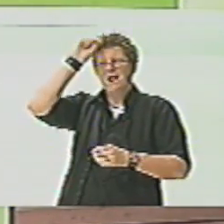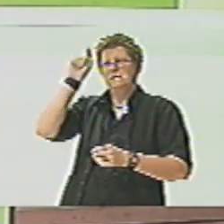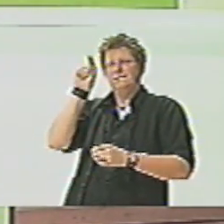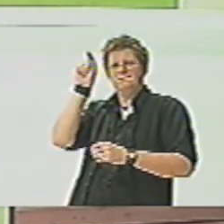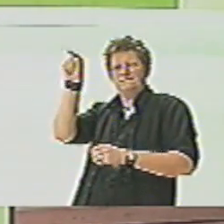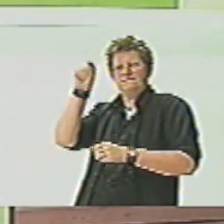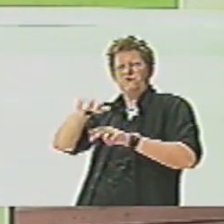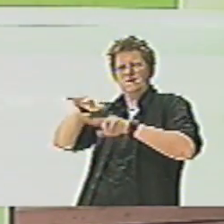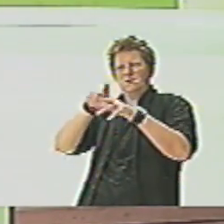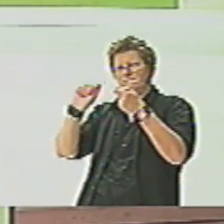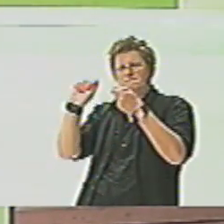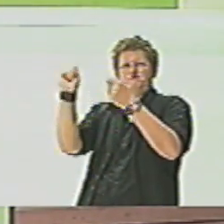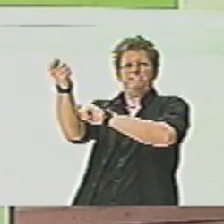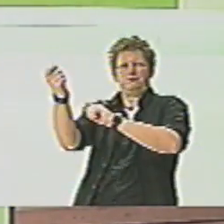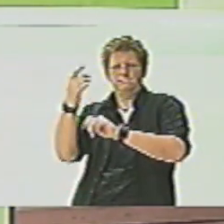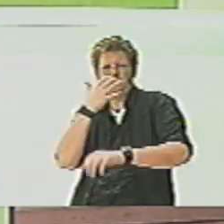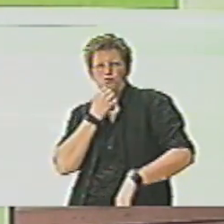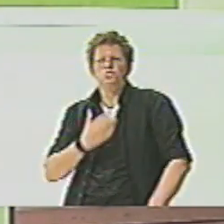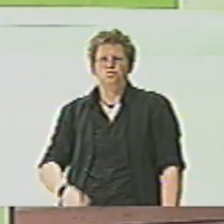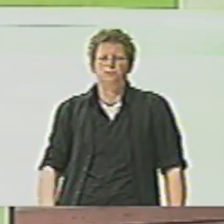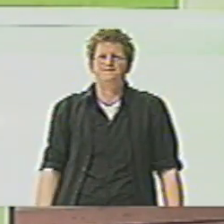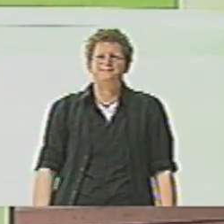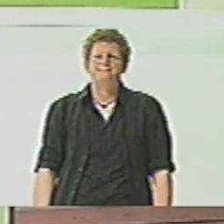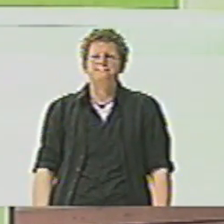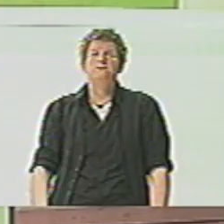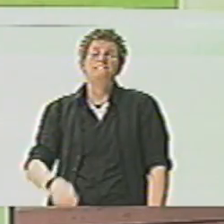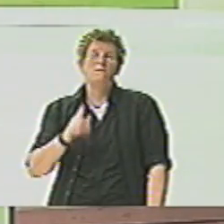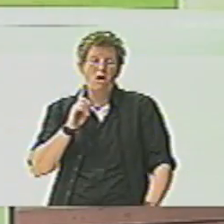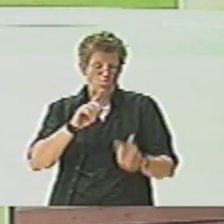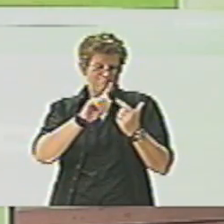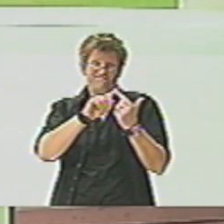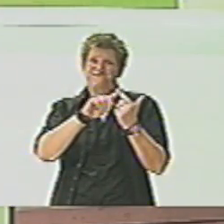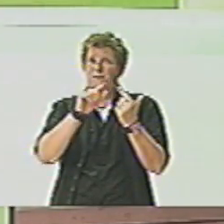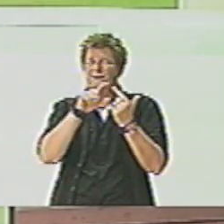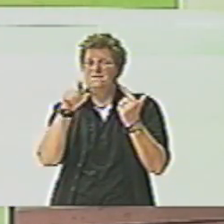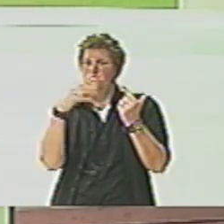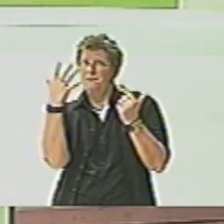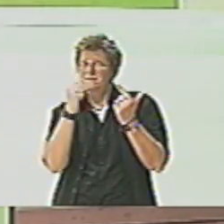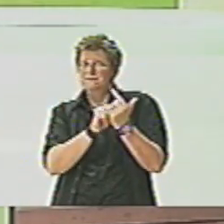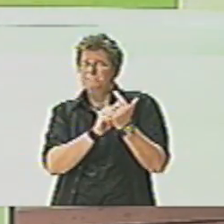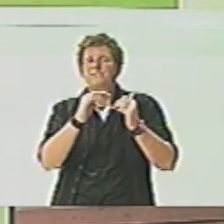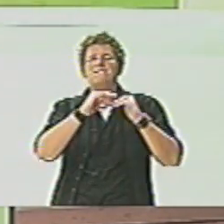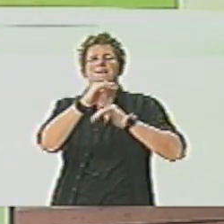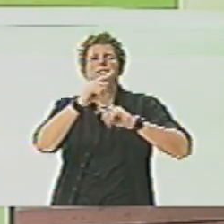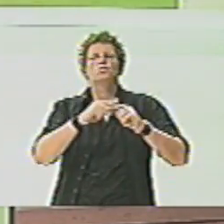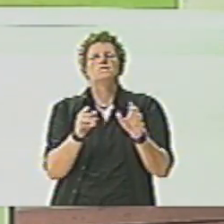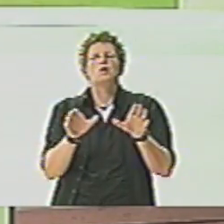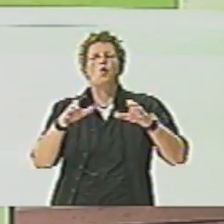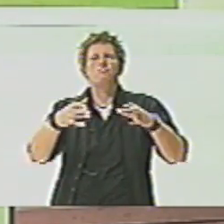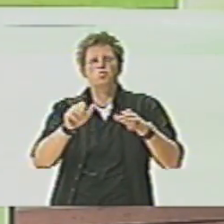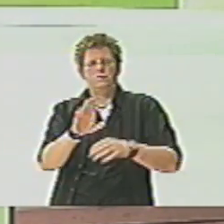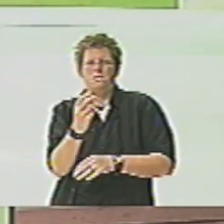richtig gestellt werden. Die Landes- und Kommunalfinanzen müssen wir nachhaltig konsolidieren, damit Politik und